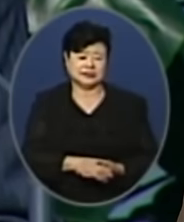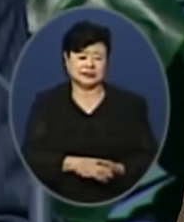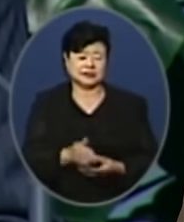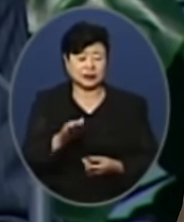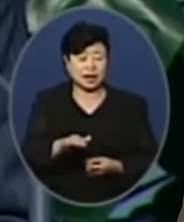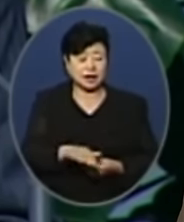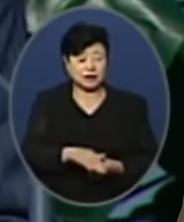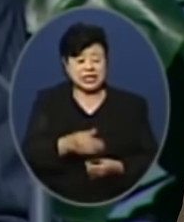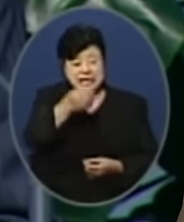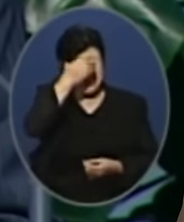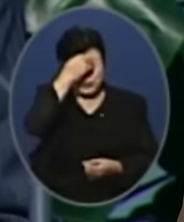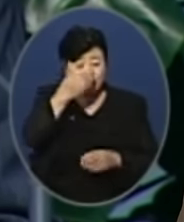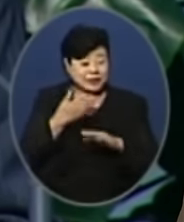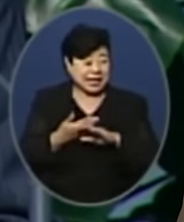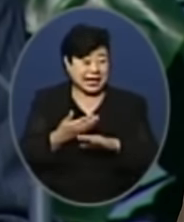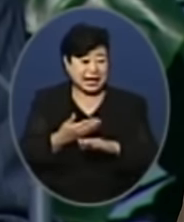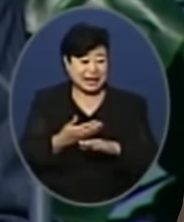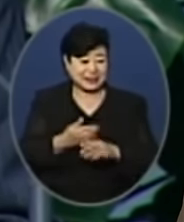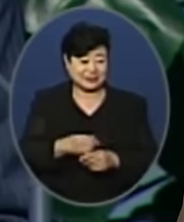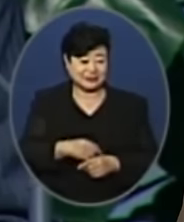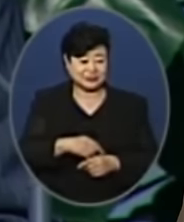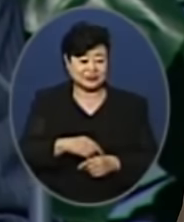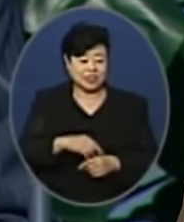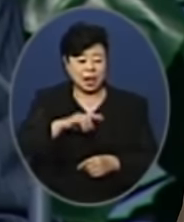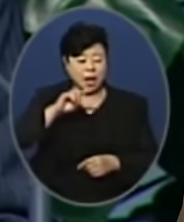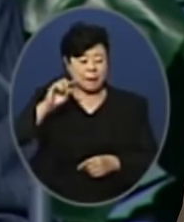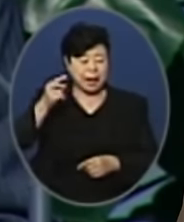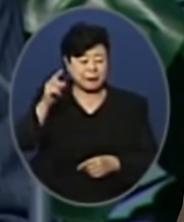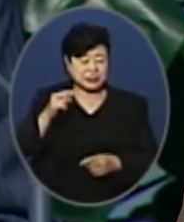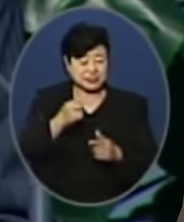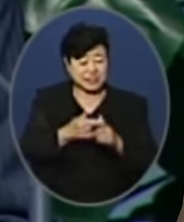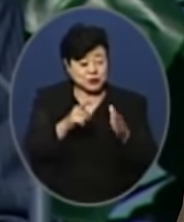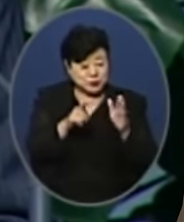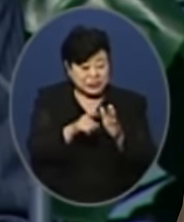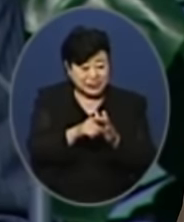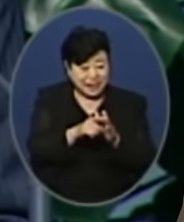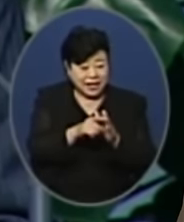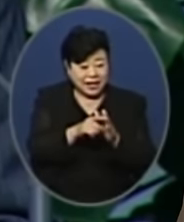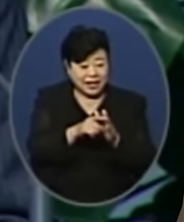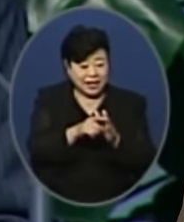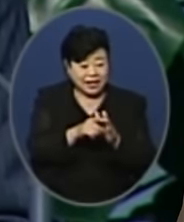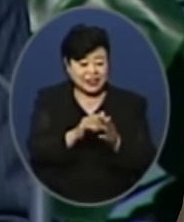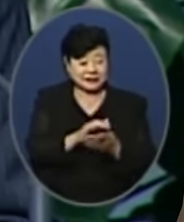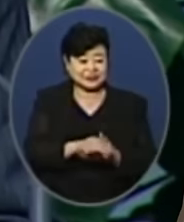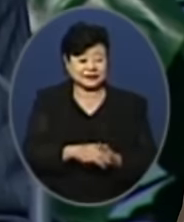그러나 우리 기독교는 전적으로 예수님이 내가